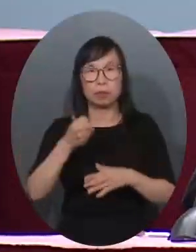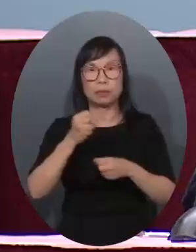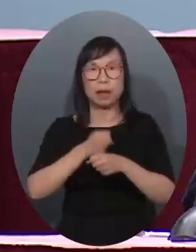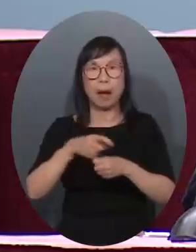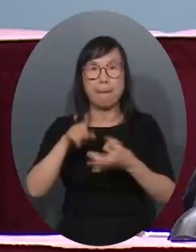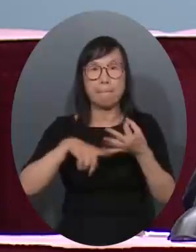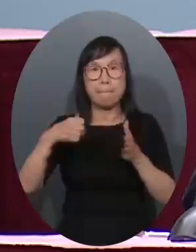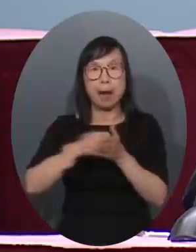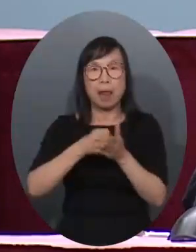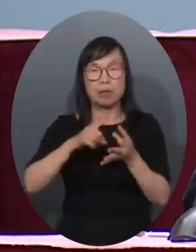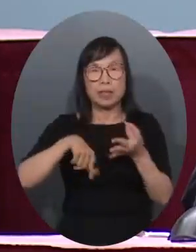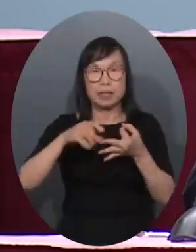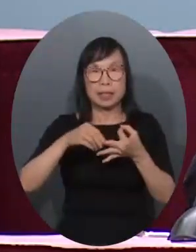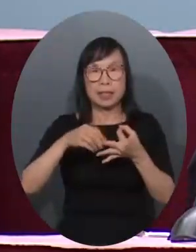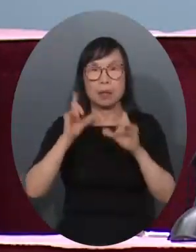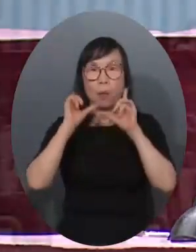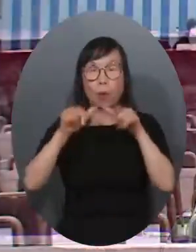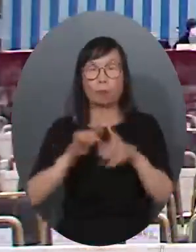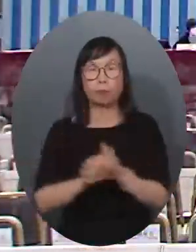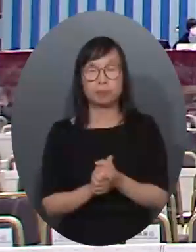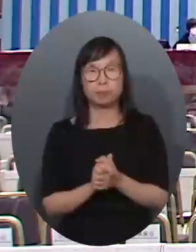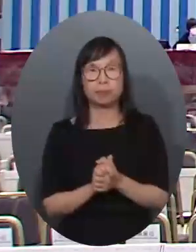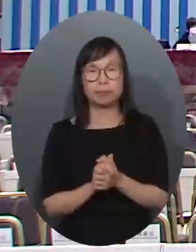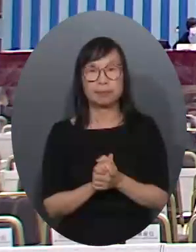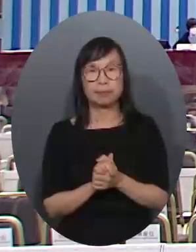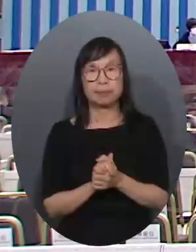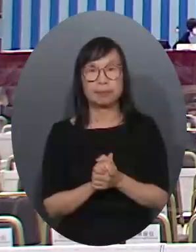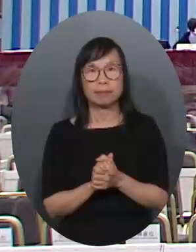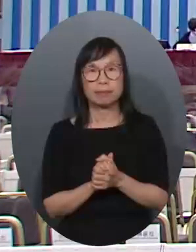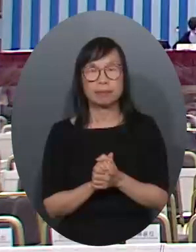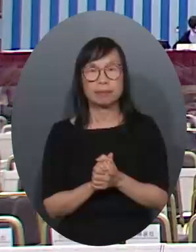星先生 Roger Billis. Roger, please.